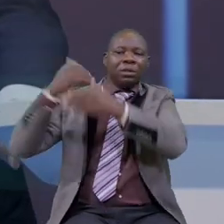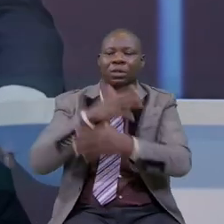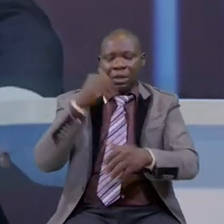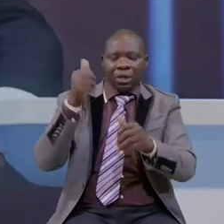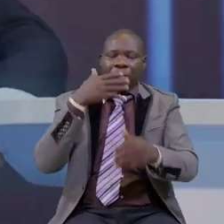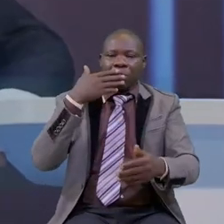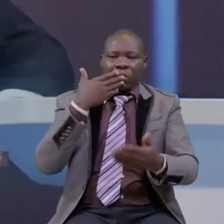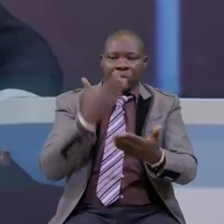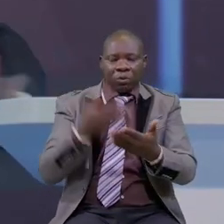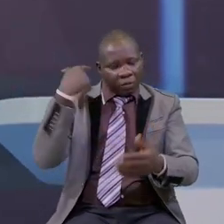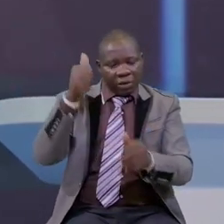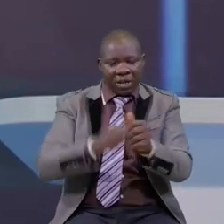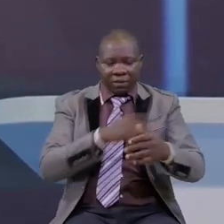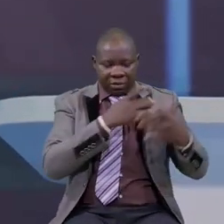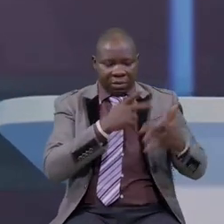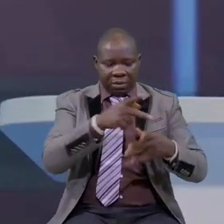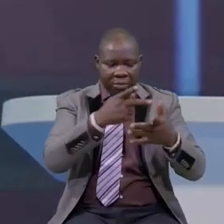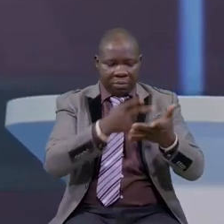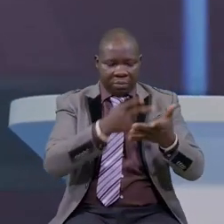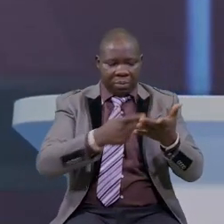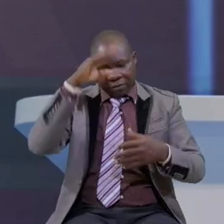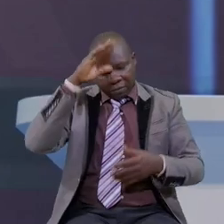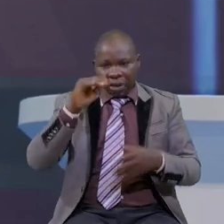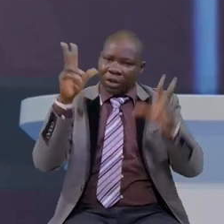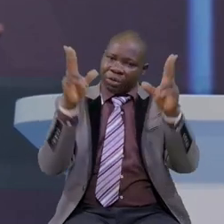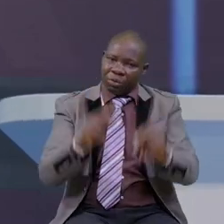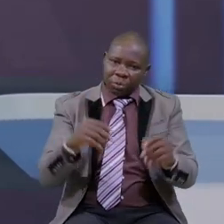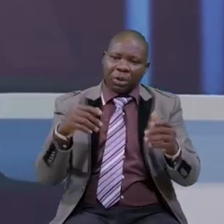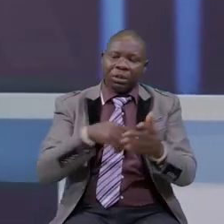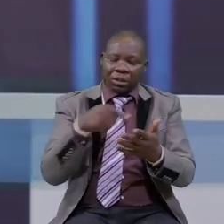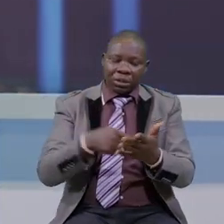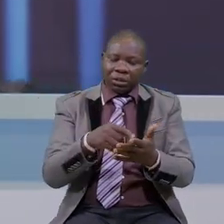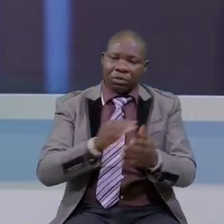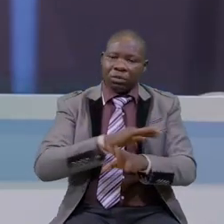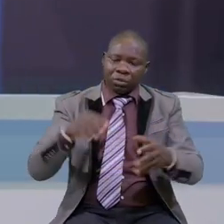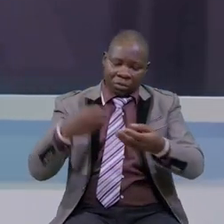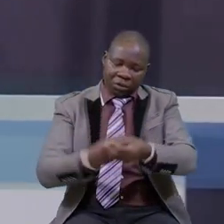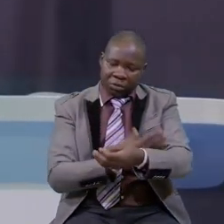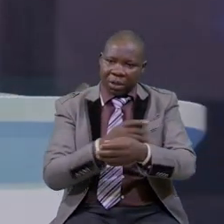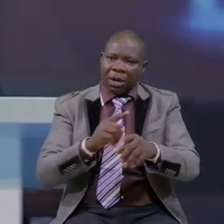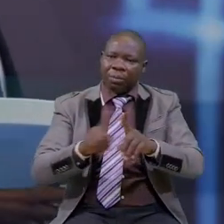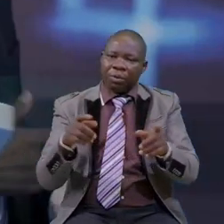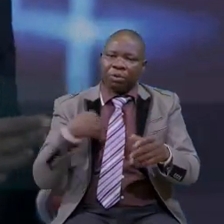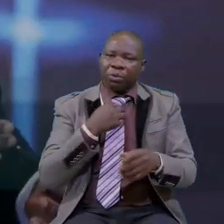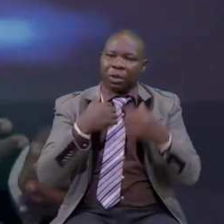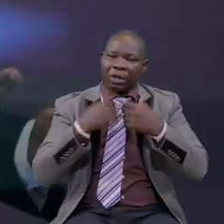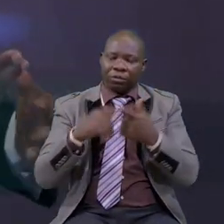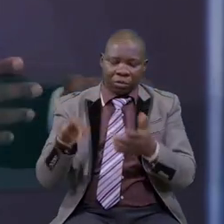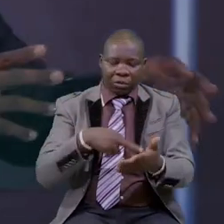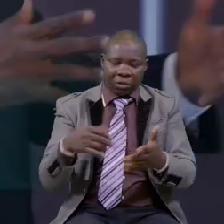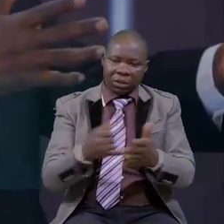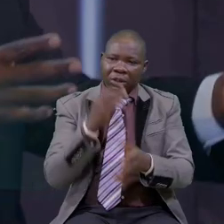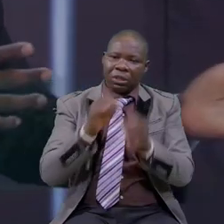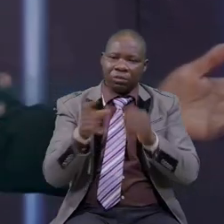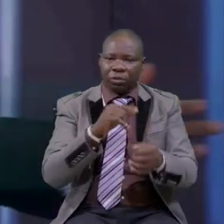parties de l'humanité. Non, ceux-là ne sont pas inspirés. Quand vous les lisez, nous devons, si vous avez